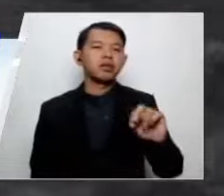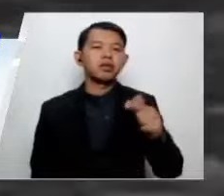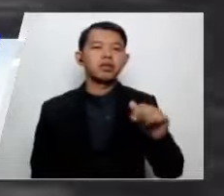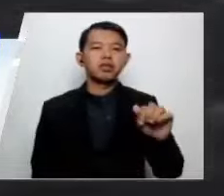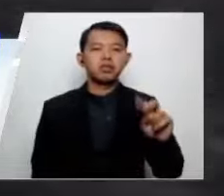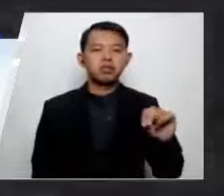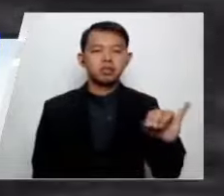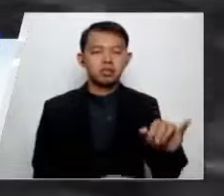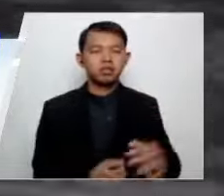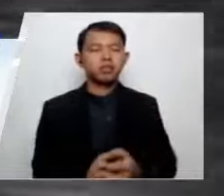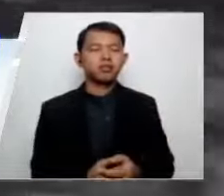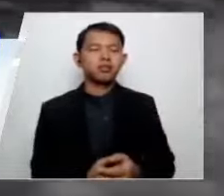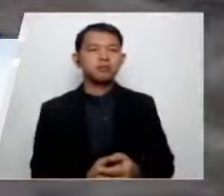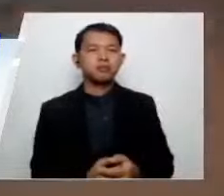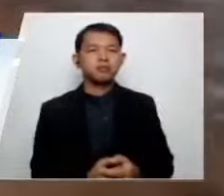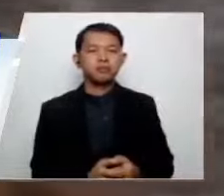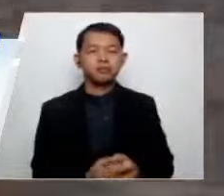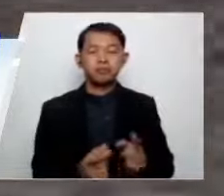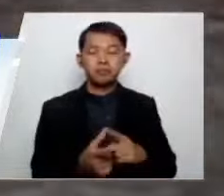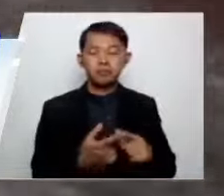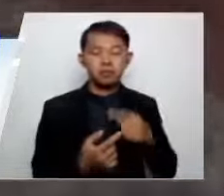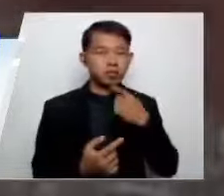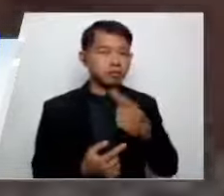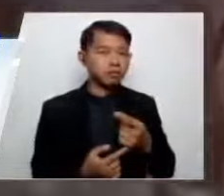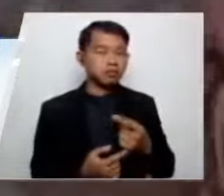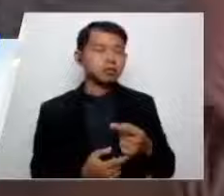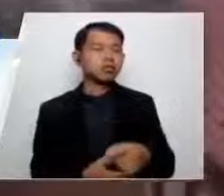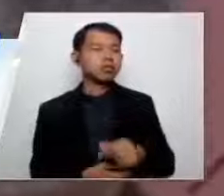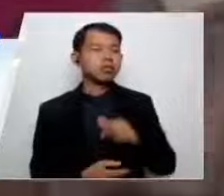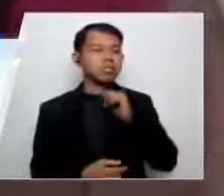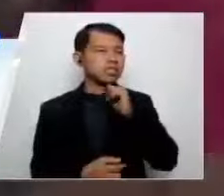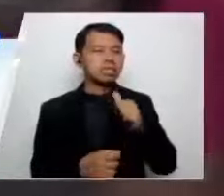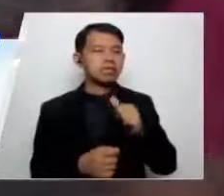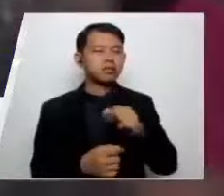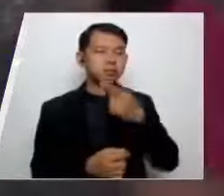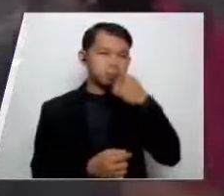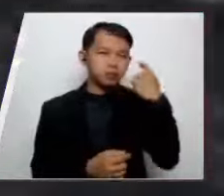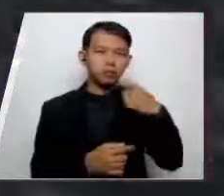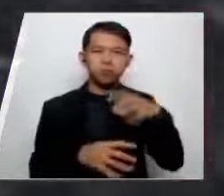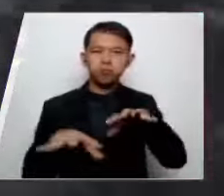Resources Office, wala itong kinalaman sa lindol-doon nitong Martes.